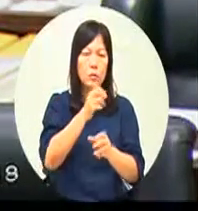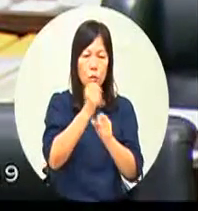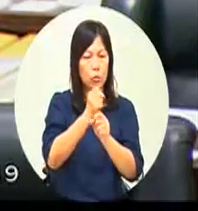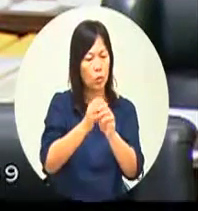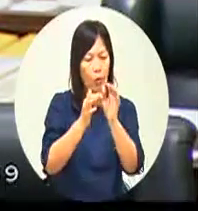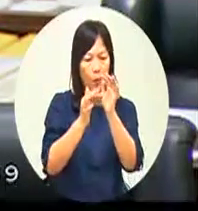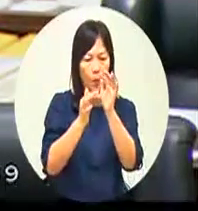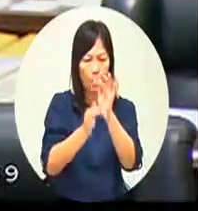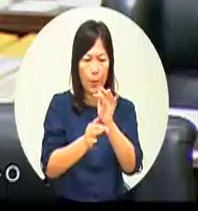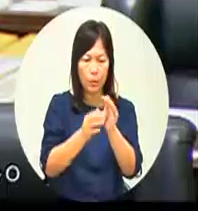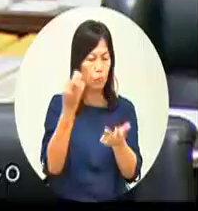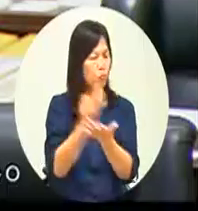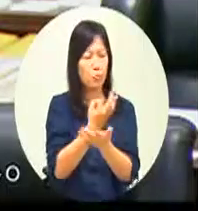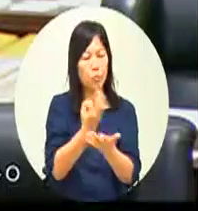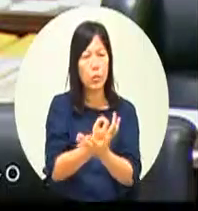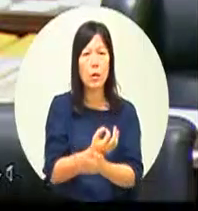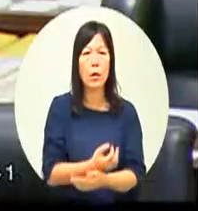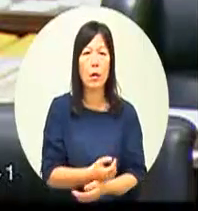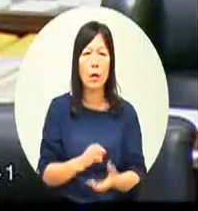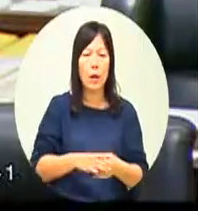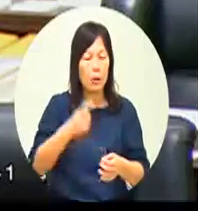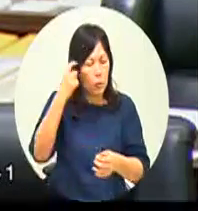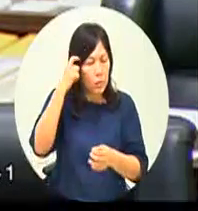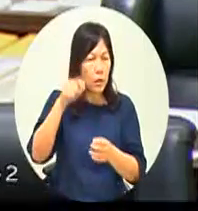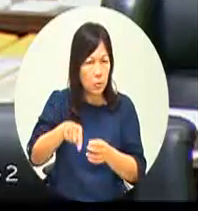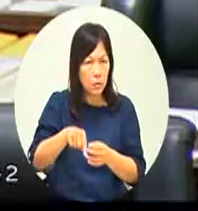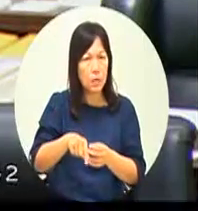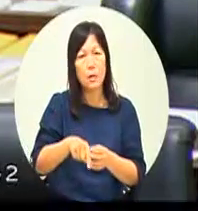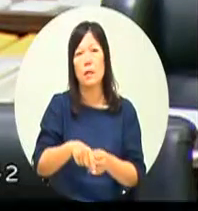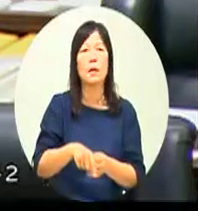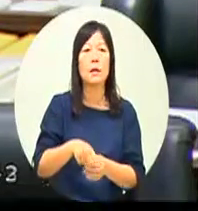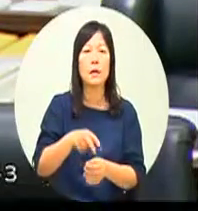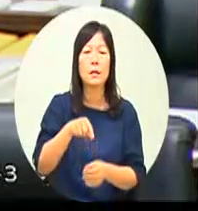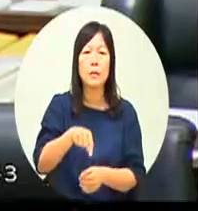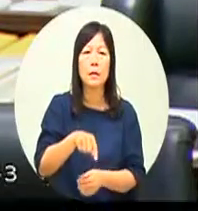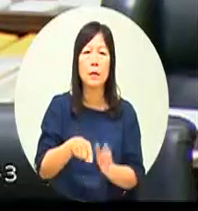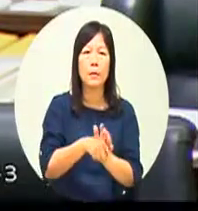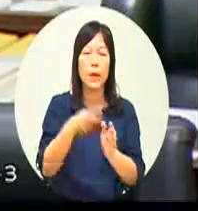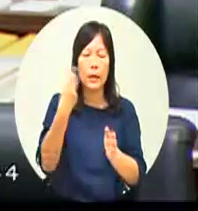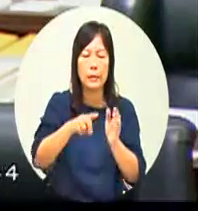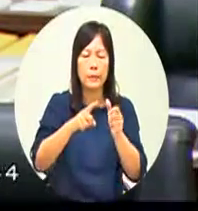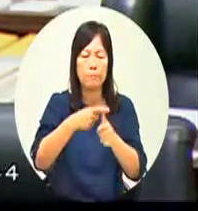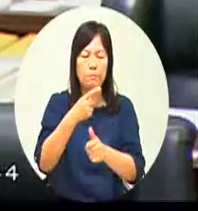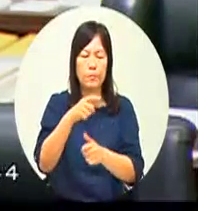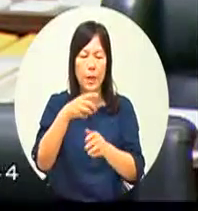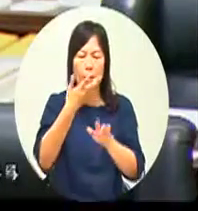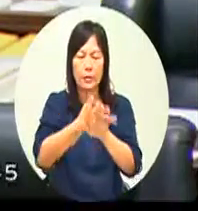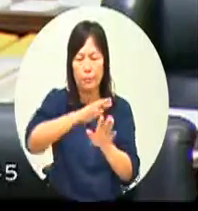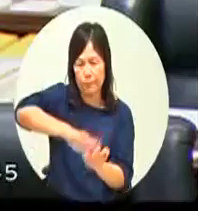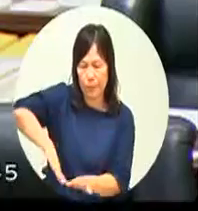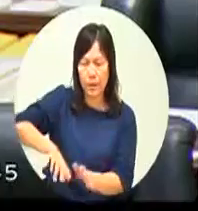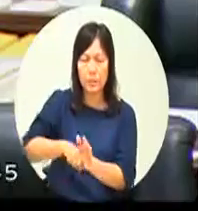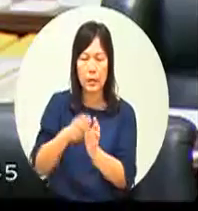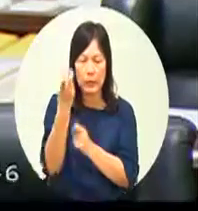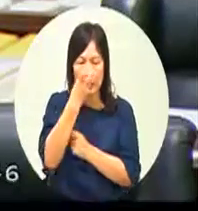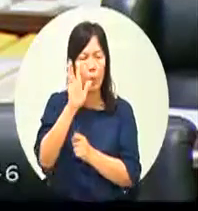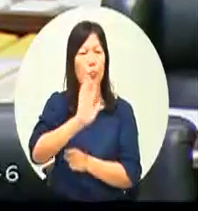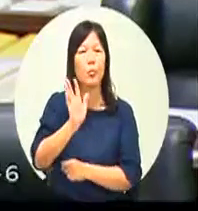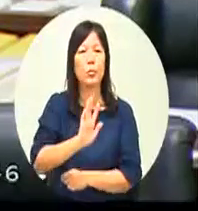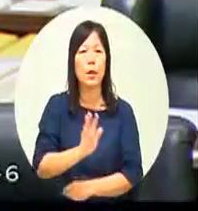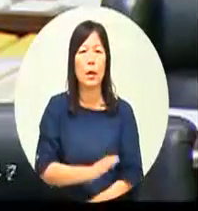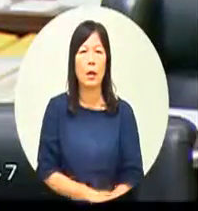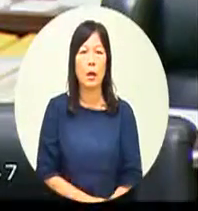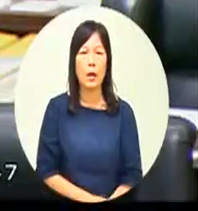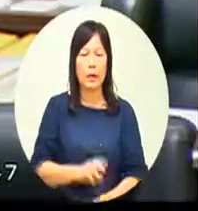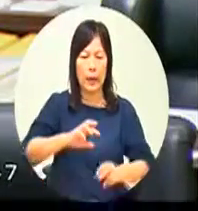不够完善。那是不是我觉得就是说在这个部分先不予备查，然后呢，让我们这个内容